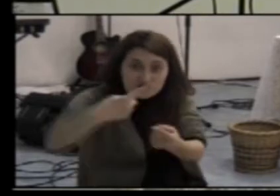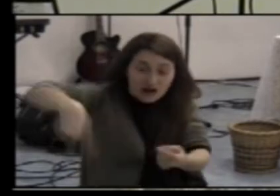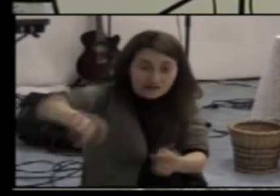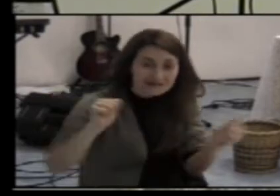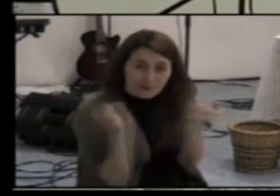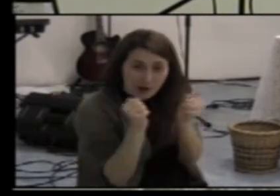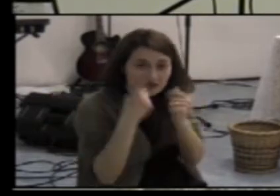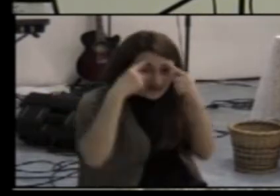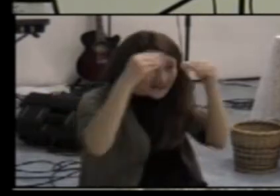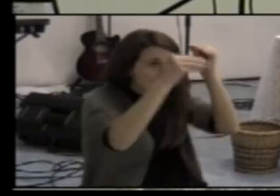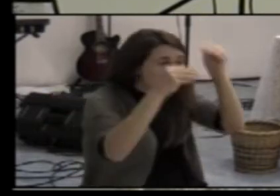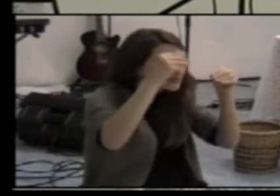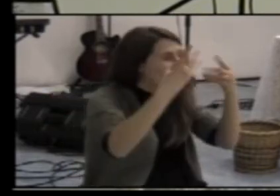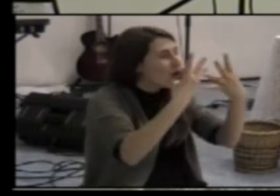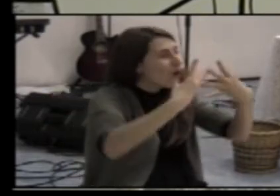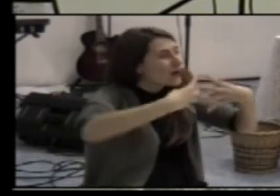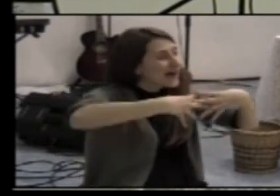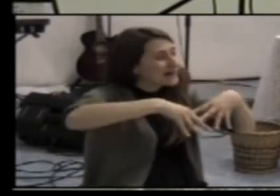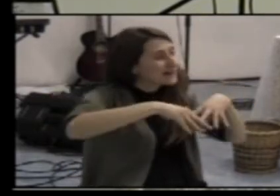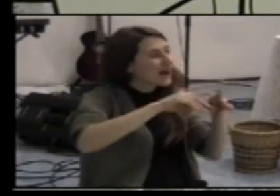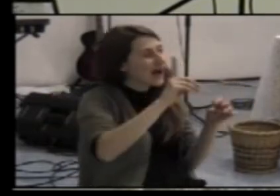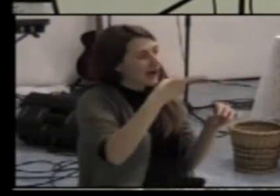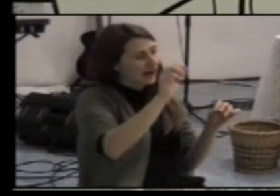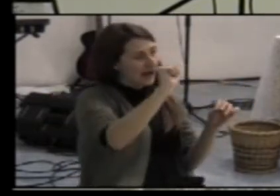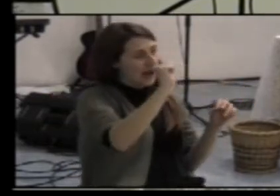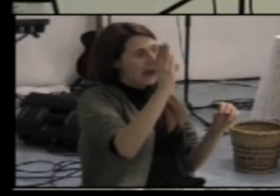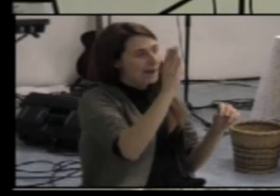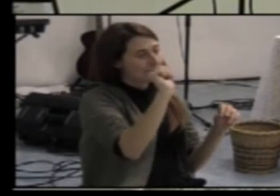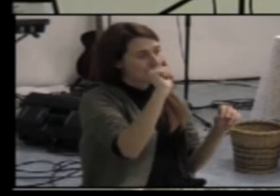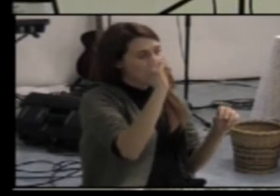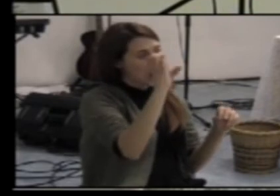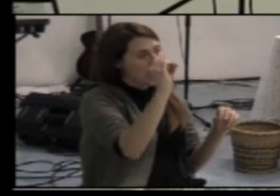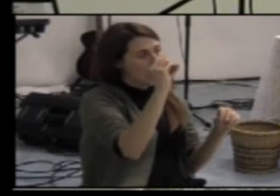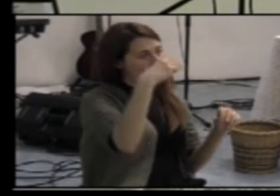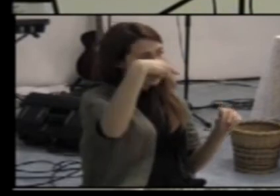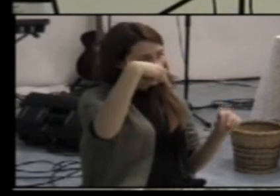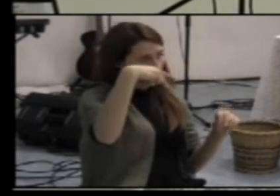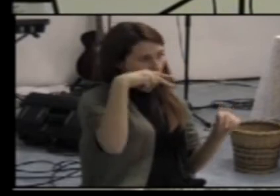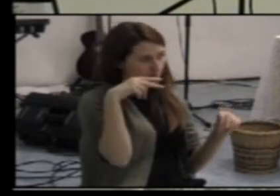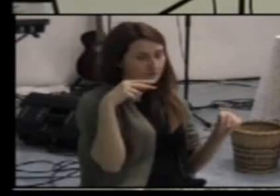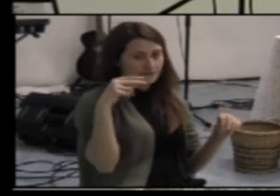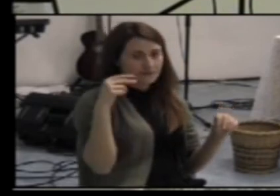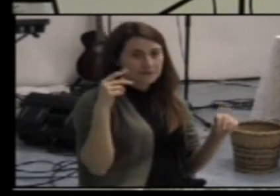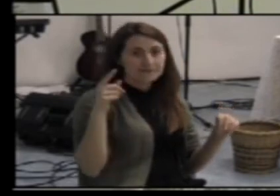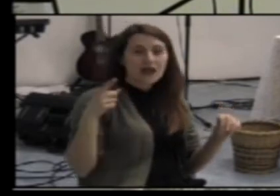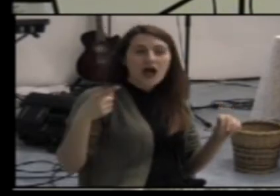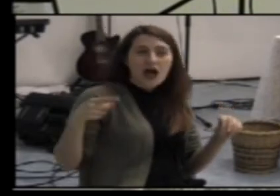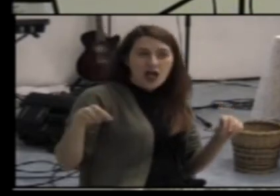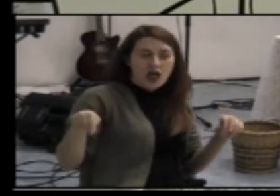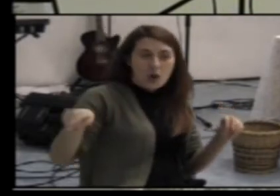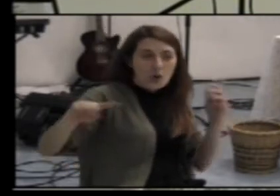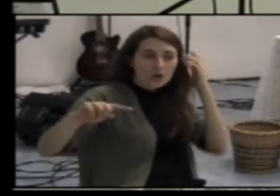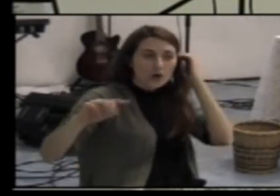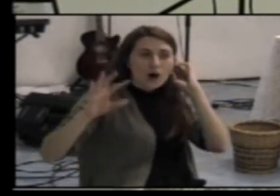vostri servi vengono da molto lontano, hanno sentito parlare del vostro Dio e noi vogliamo fare un patto per voi, con voi.